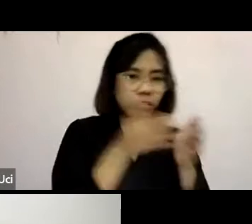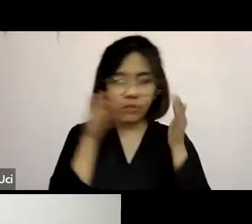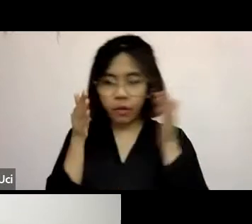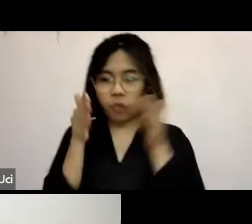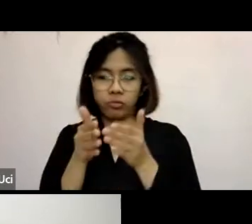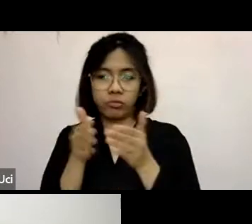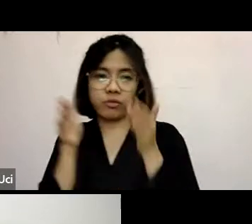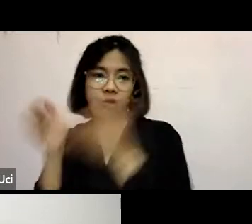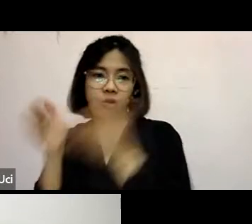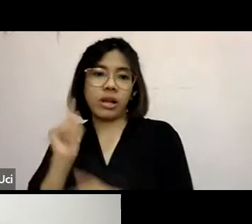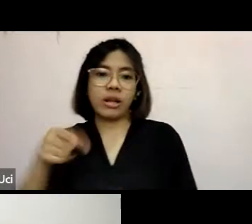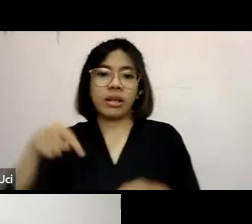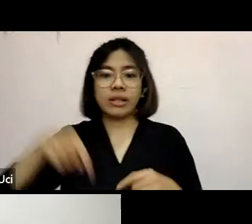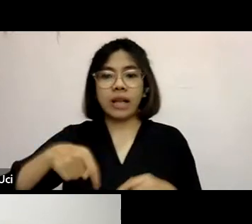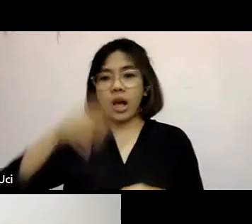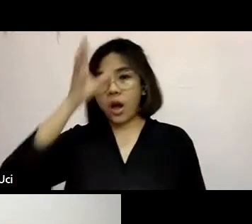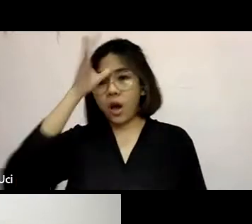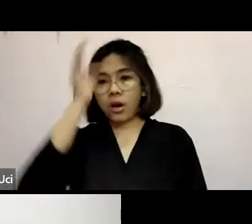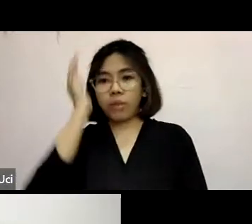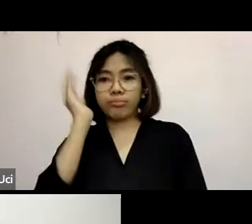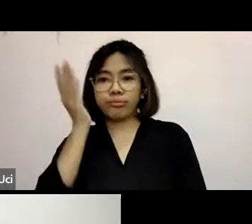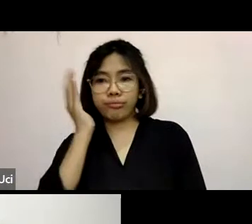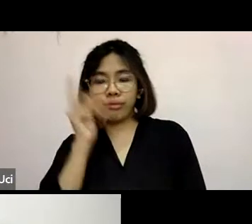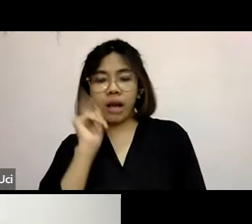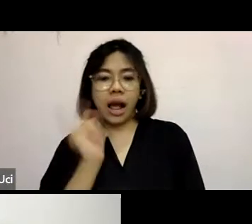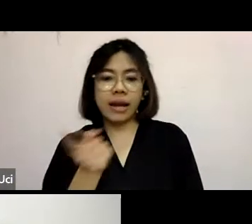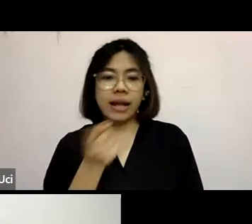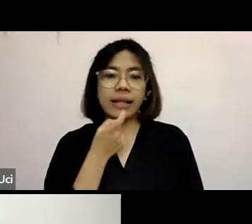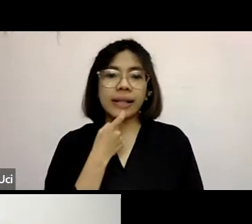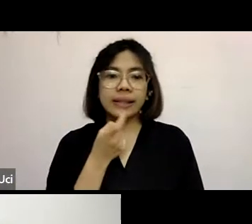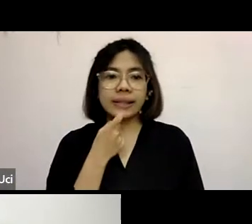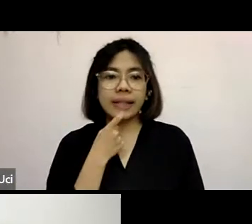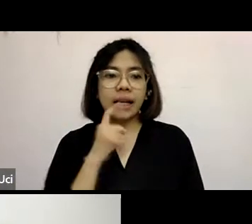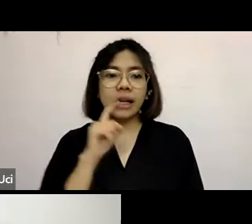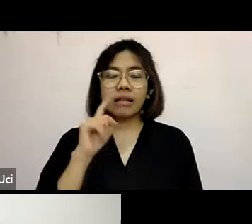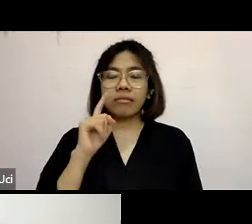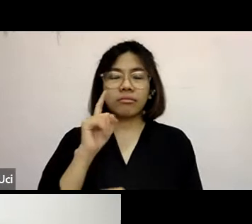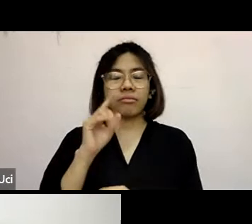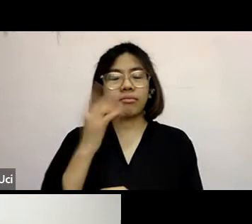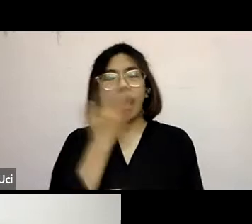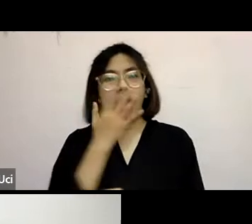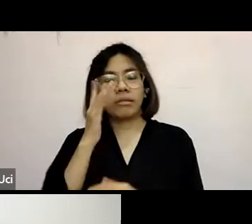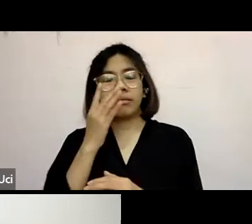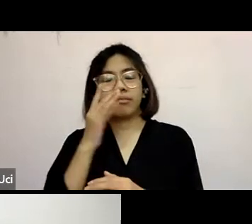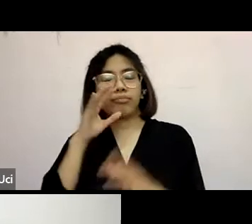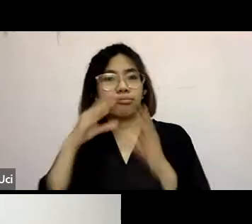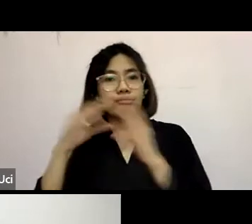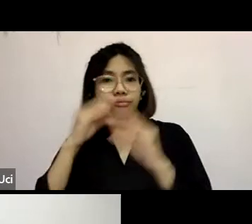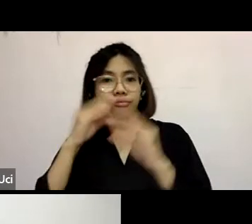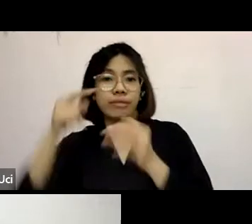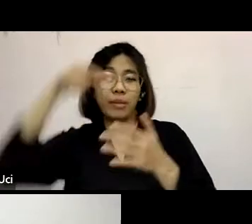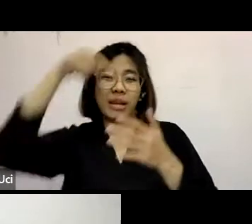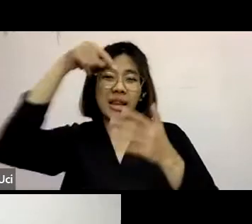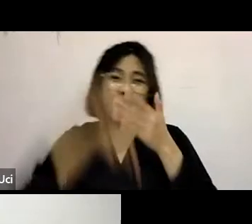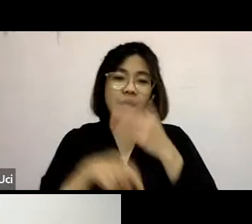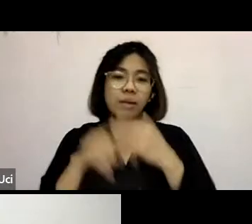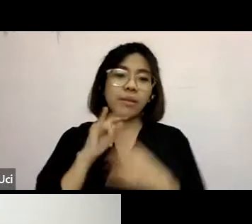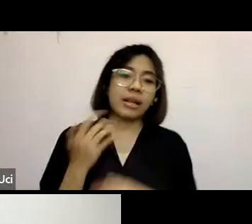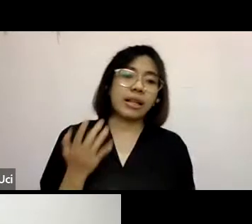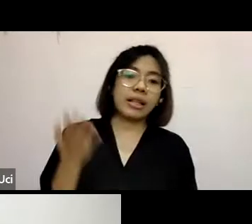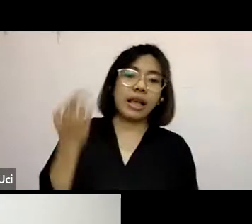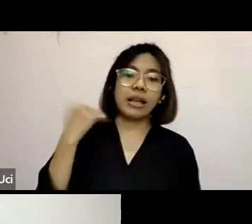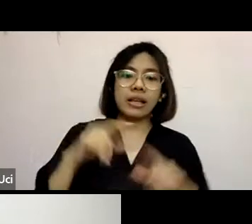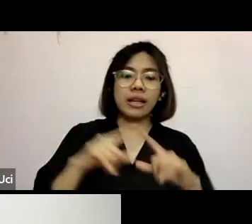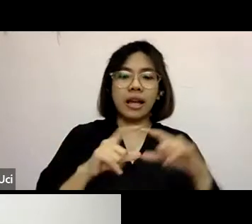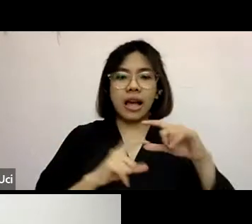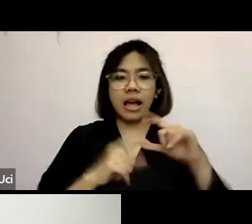diperas sumber yang berikutnya kita akan lebih bahas akan bahas lebih dalam ya Soal hal-hal yang tadi sempat diangkat oleh Mbak